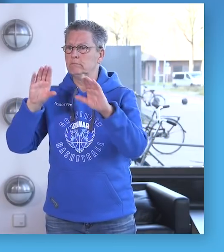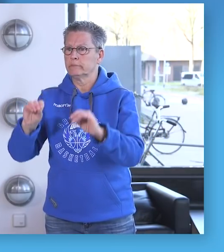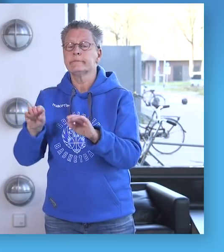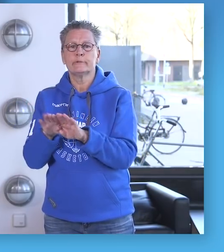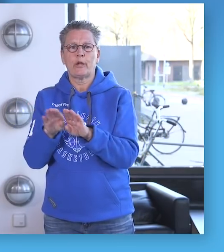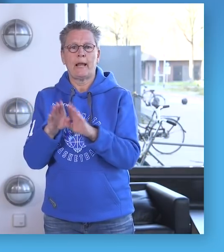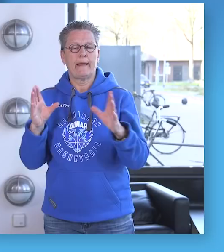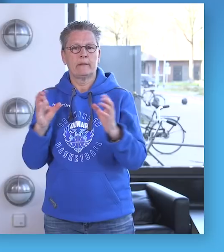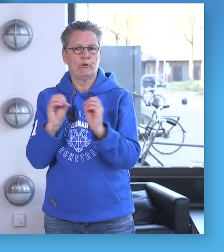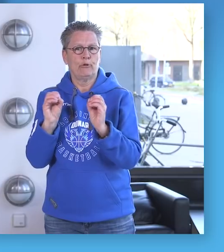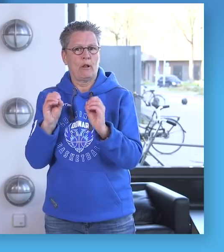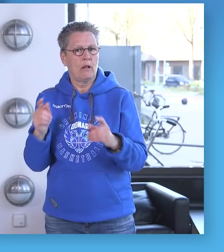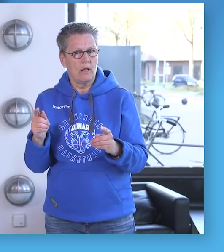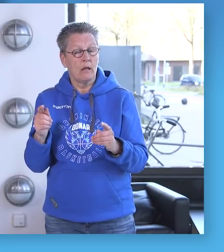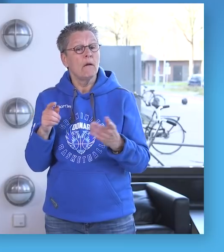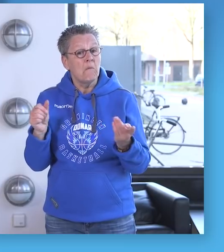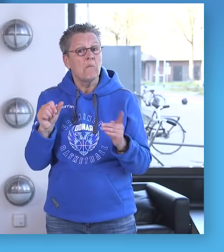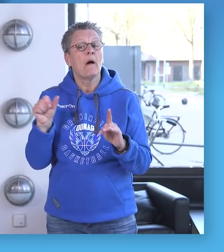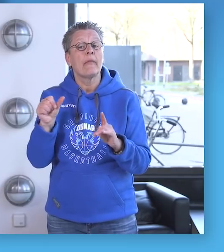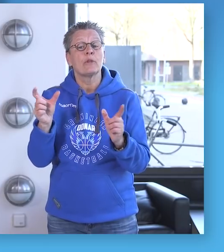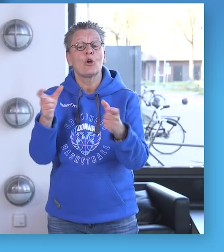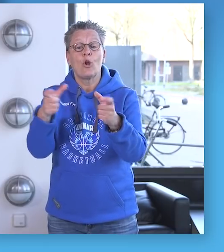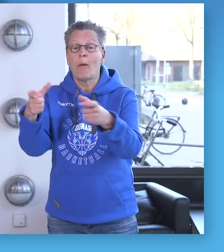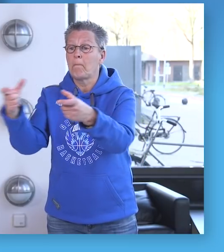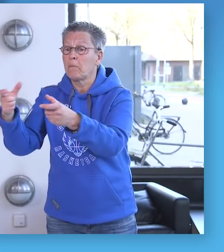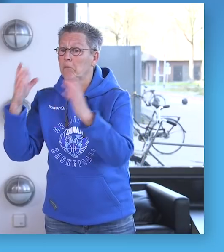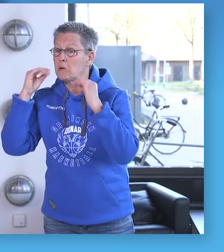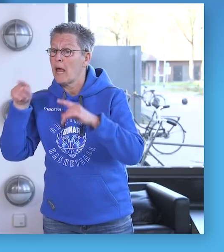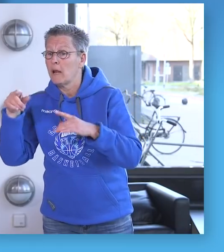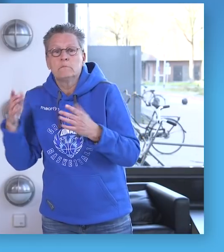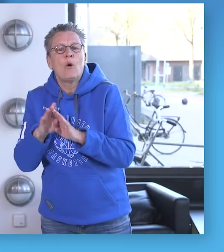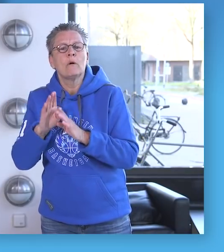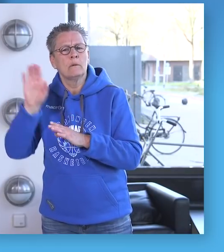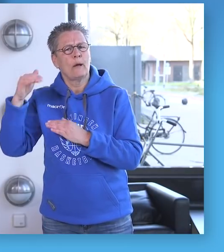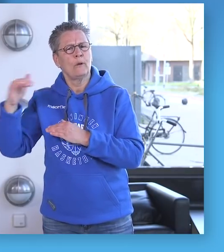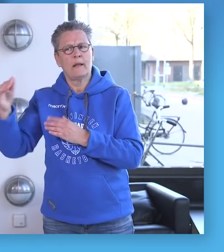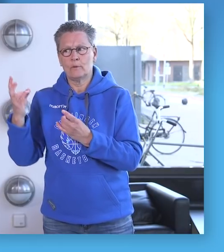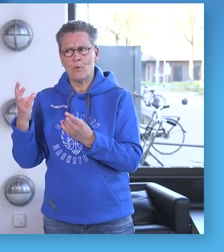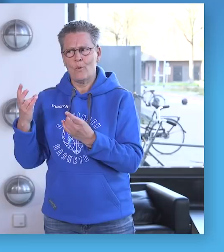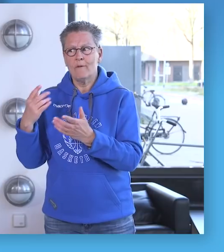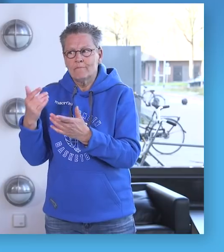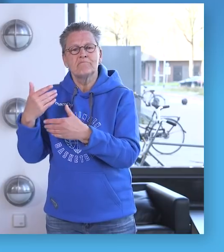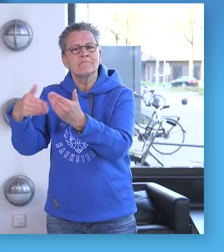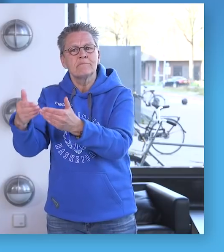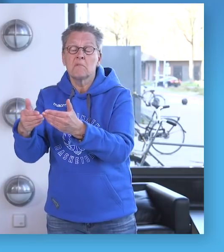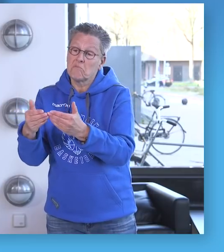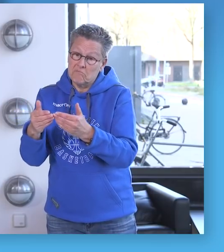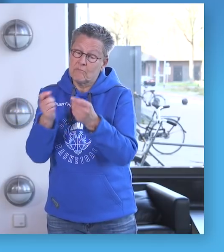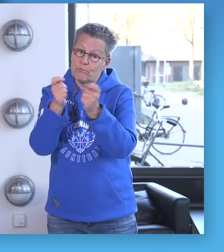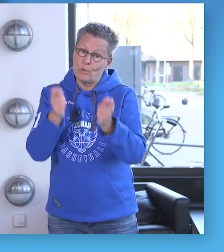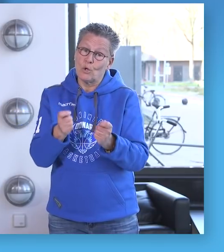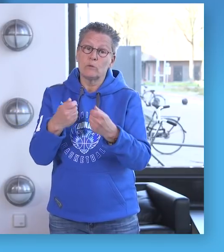van hoe gaat het zeg maar, met andere clubs in Nederland dan wel in het buitenland. Ja, er zal een aanpassing van de begroting komen